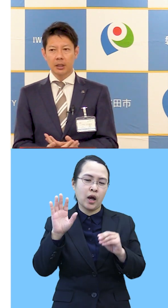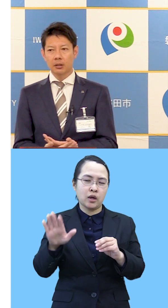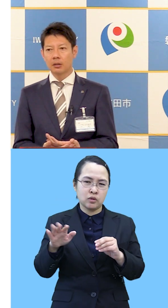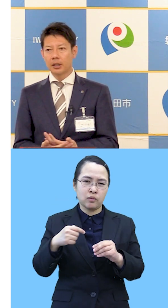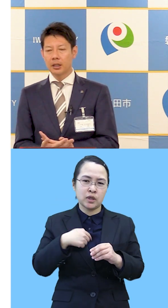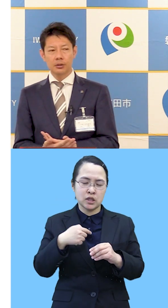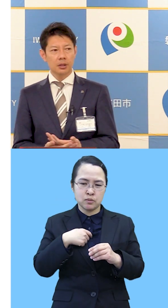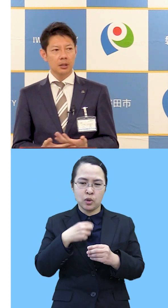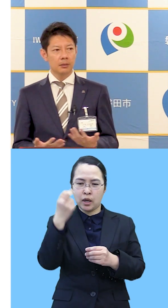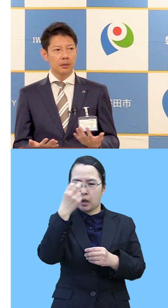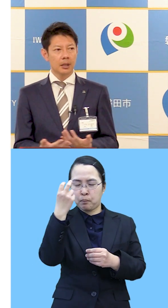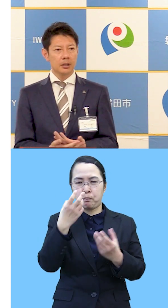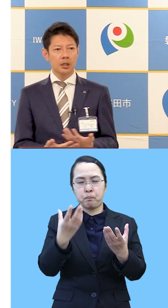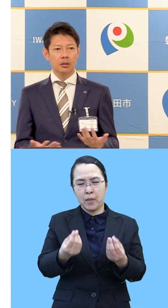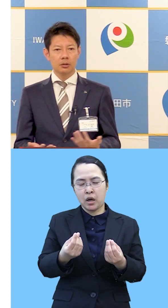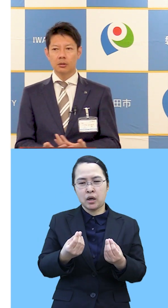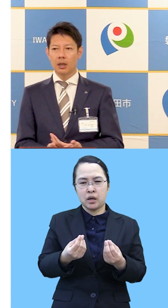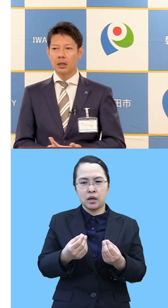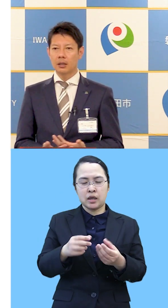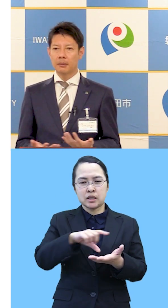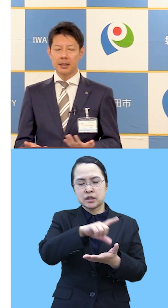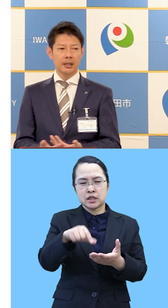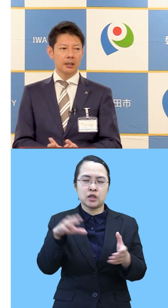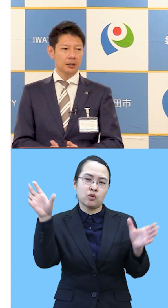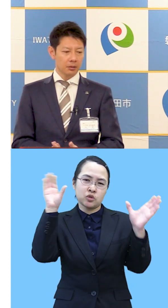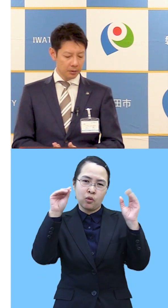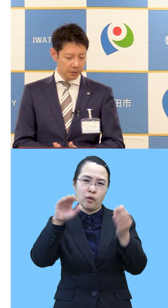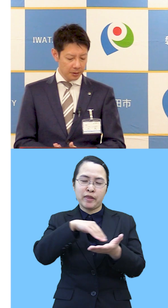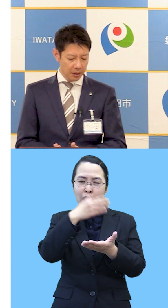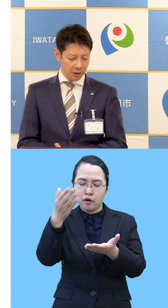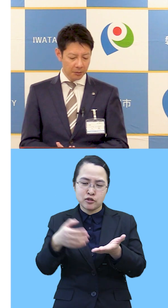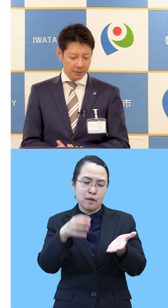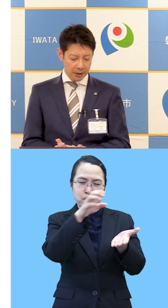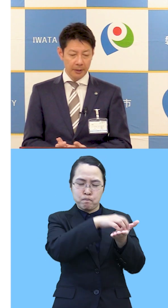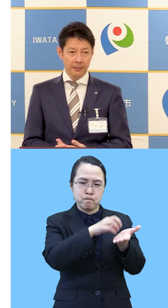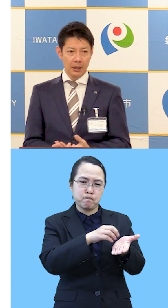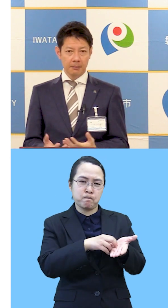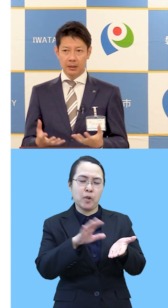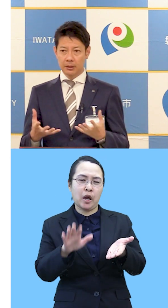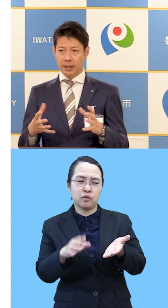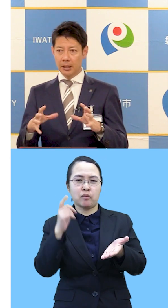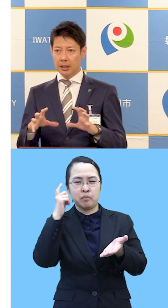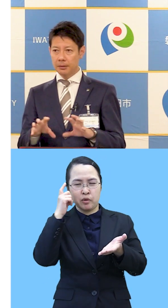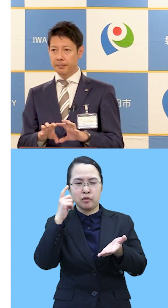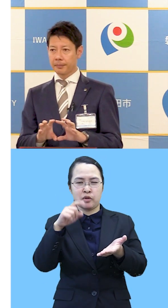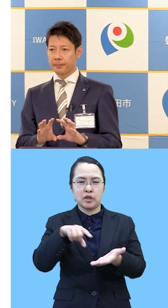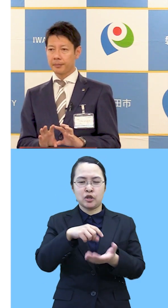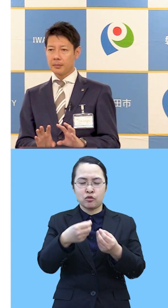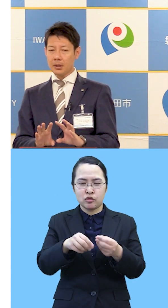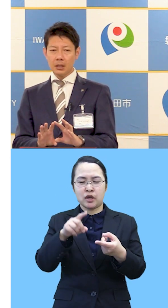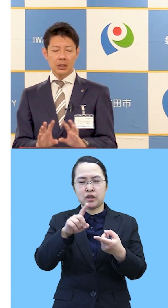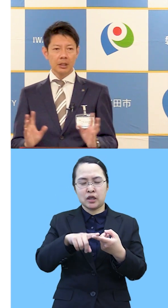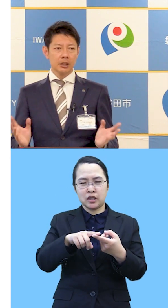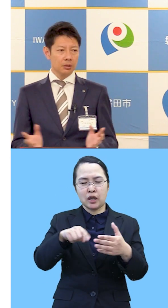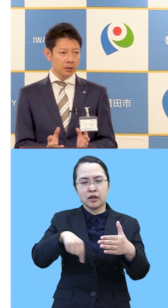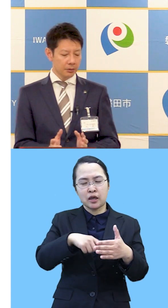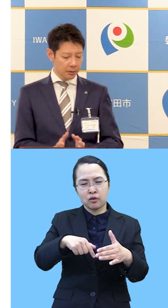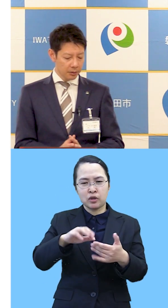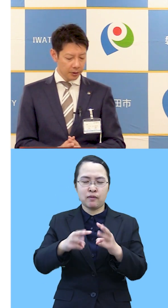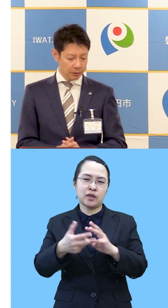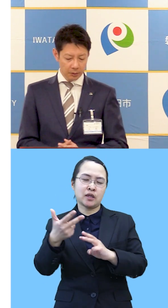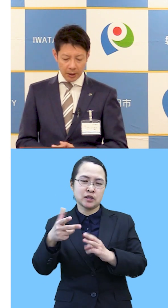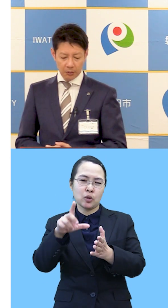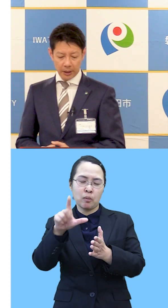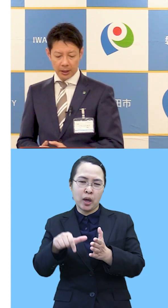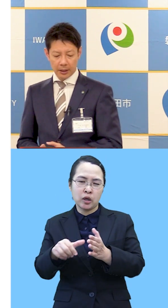も見ましたけど、やはり非常に地域の情報が満載だなというふうに思いました。具体的に磐田市がどんなふう